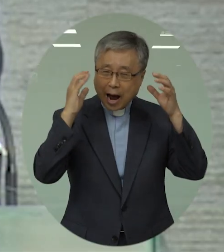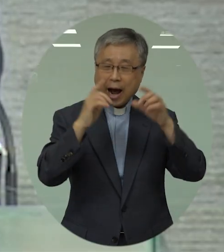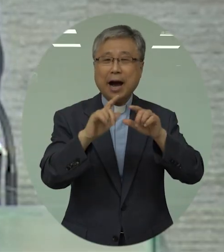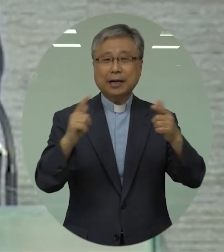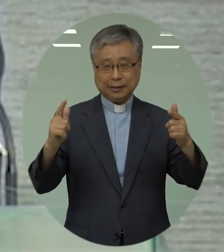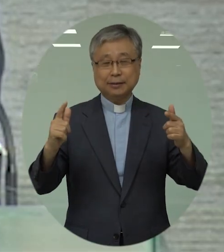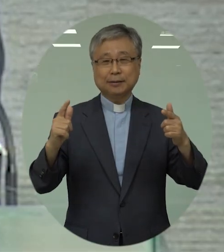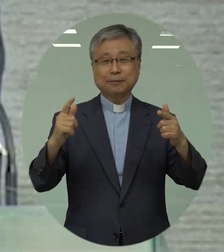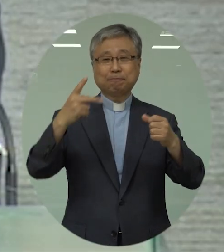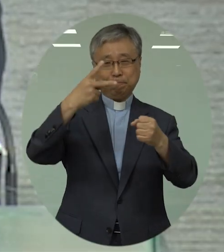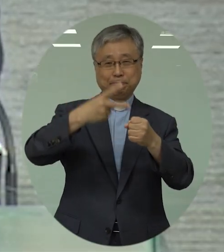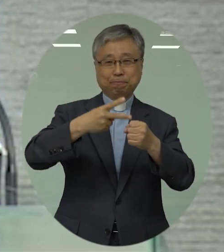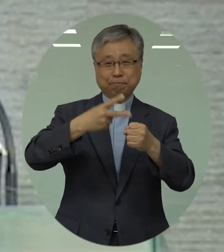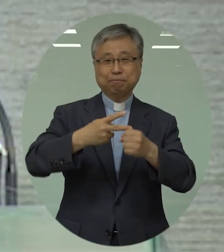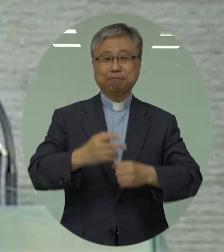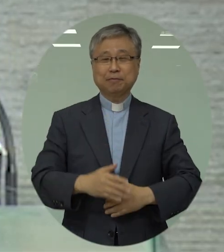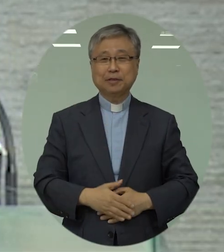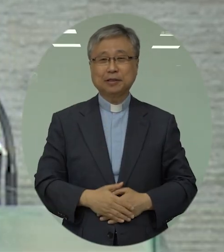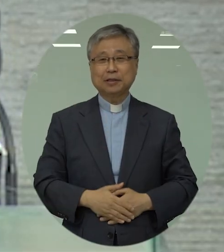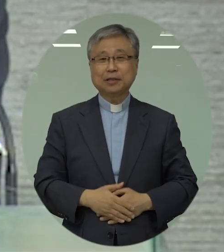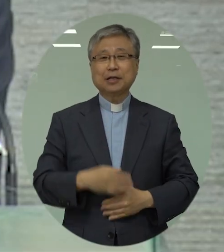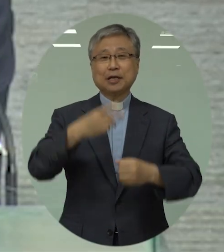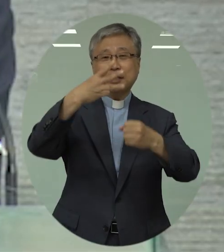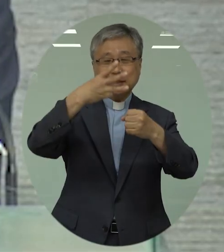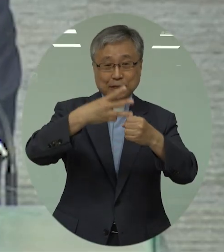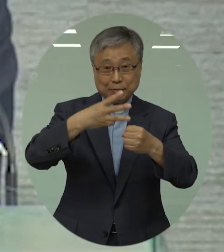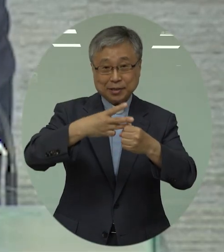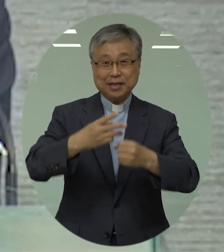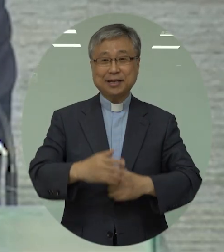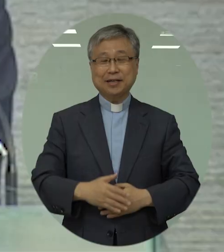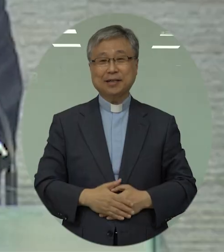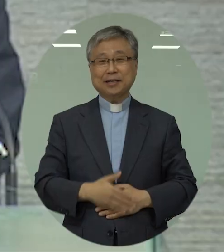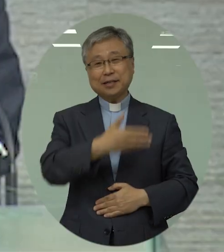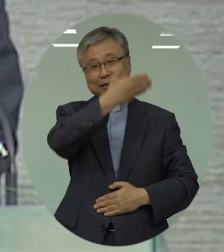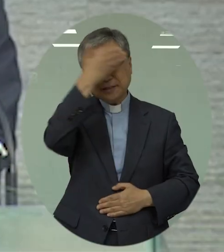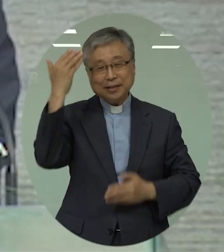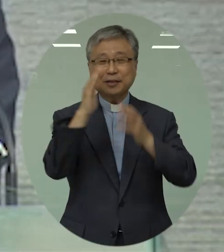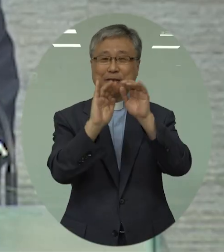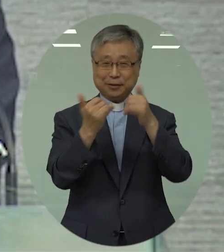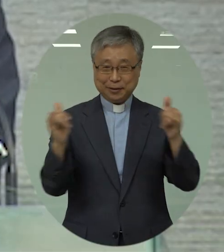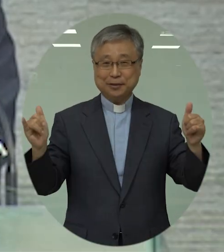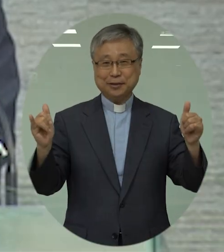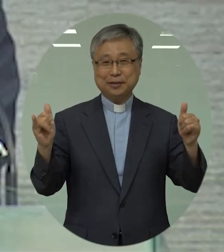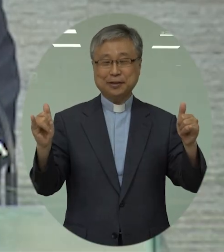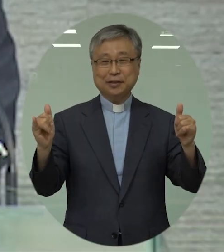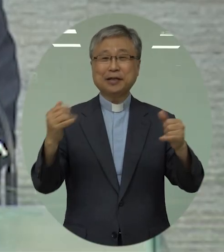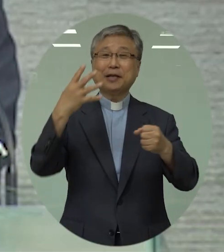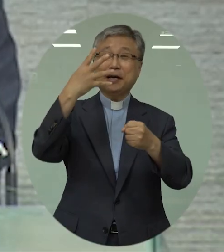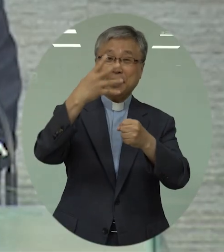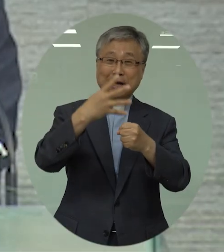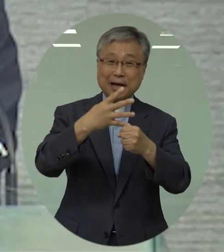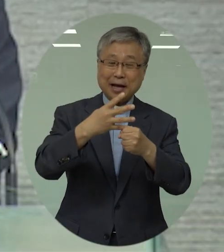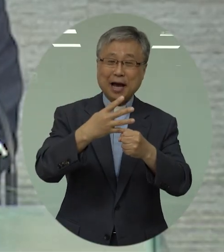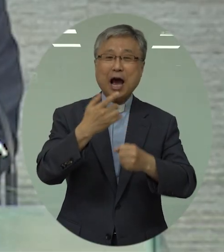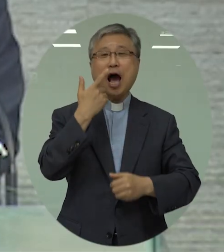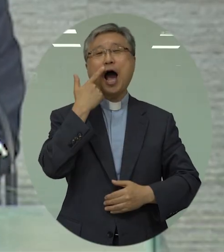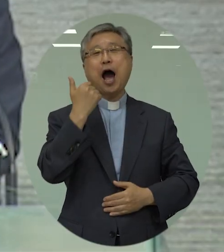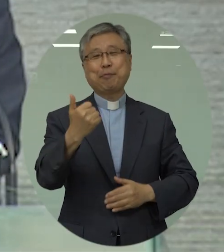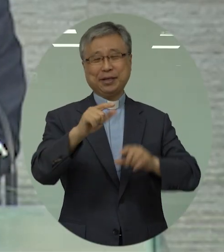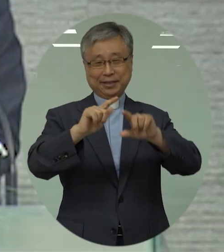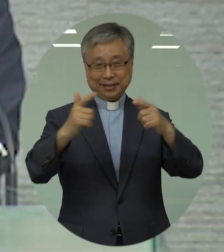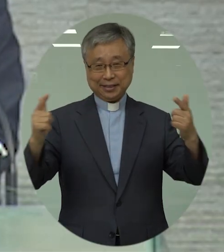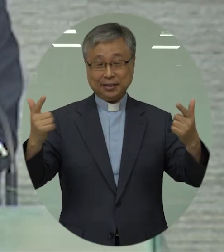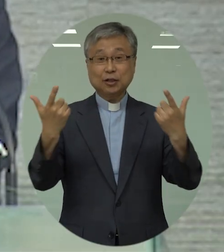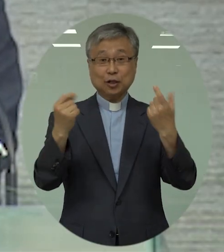것이 합당합니다. 아이들. 그리고 세 번째가 청년들. 그리고 네 번째가 아비들.